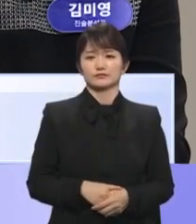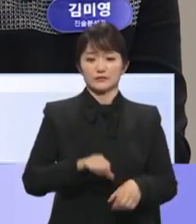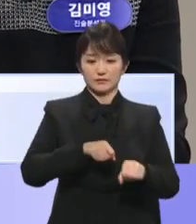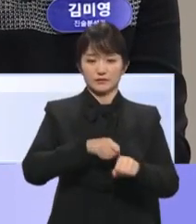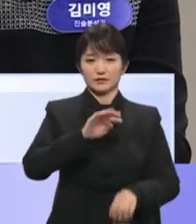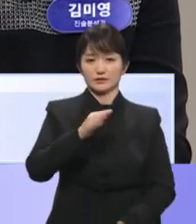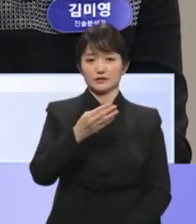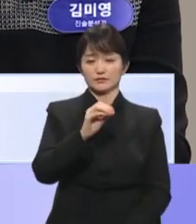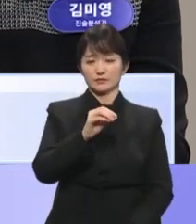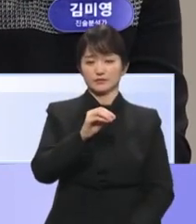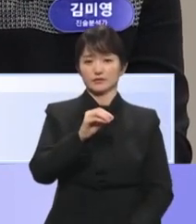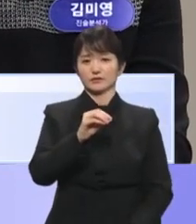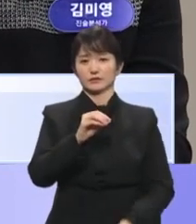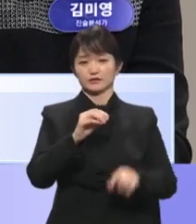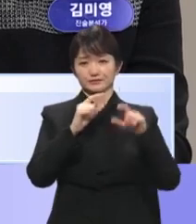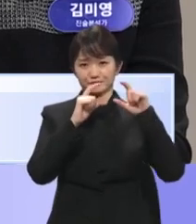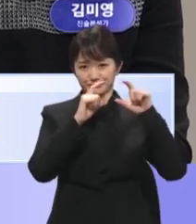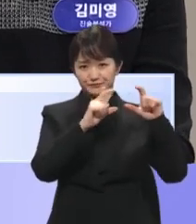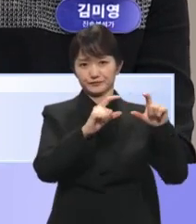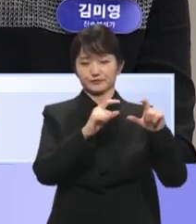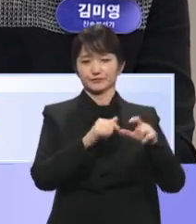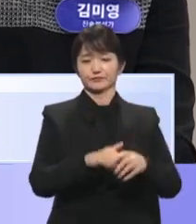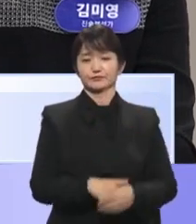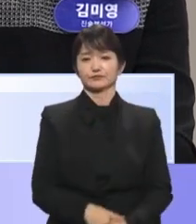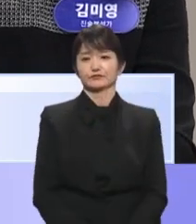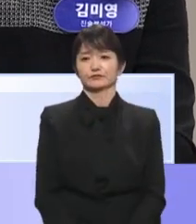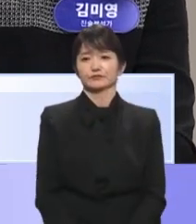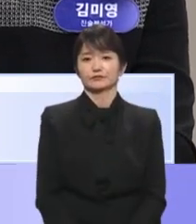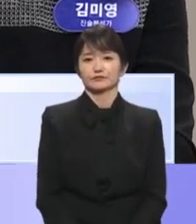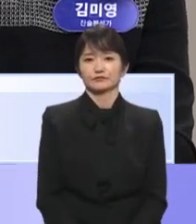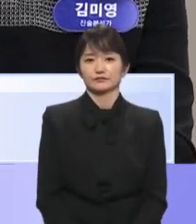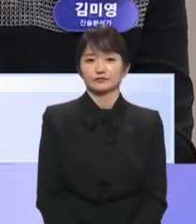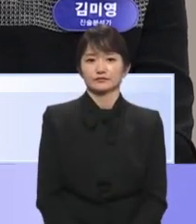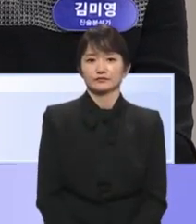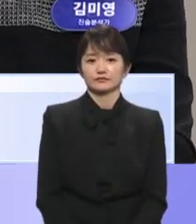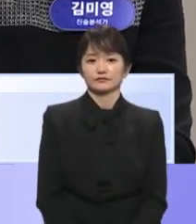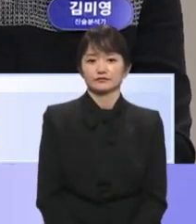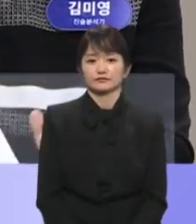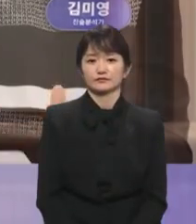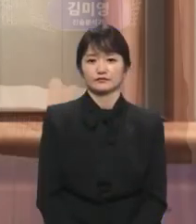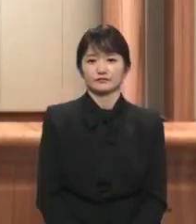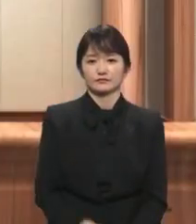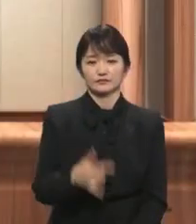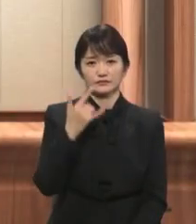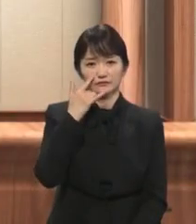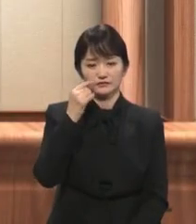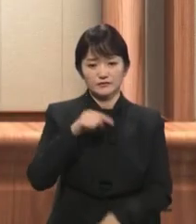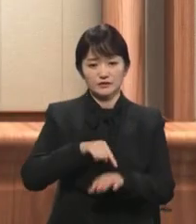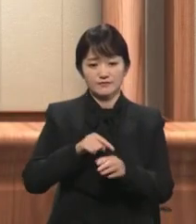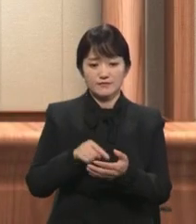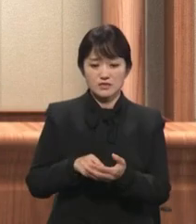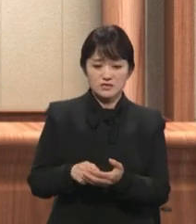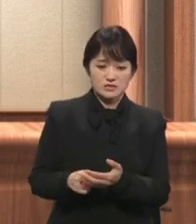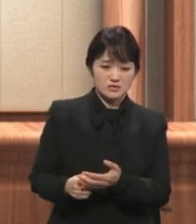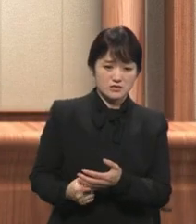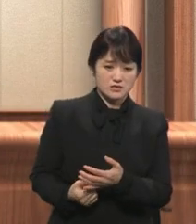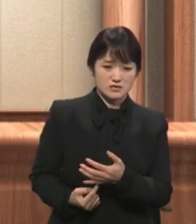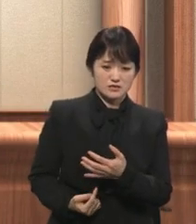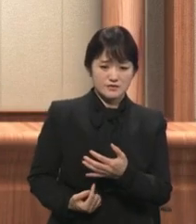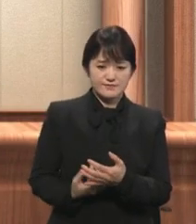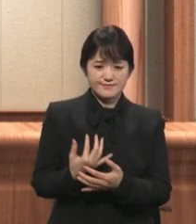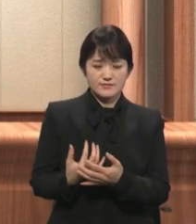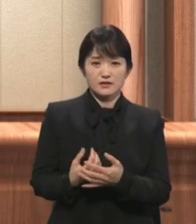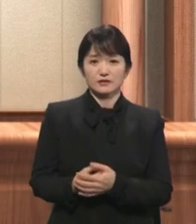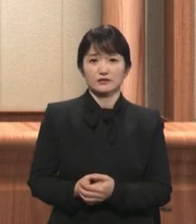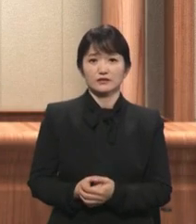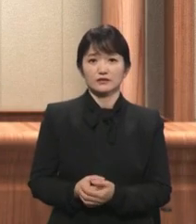원이 나왔는데 이게 뭐 부모 마음이 뒤집어지는 건 맞잖아요 근데 이제 이게 약식명령이